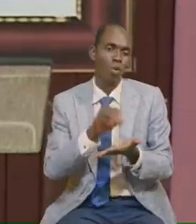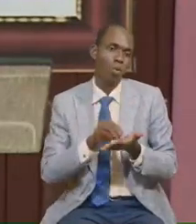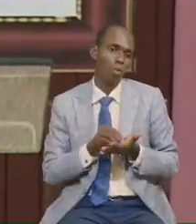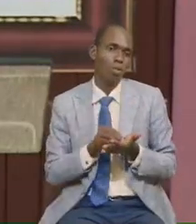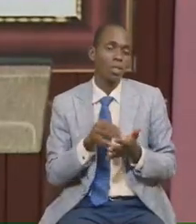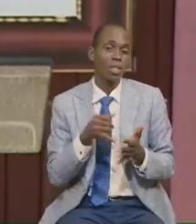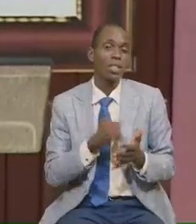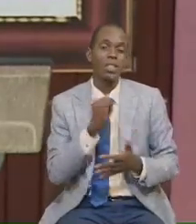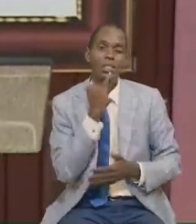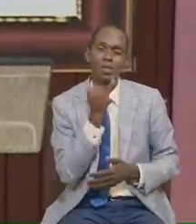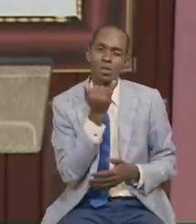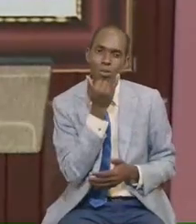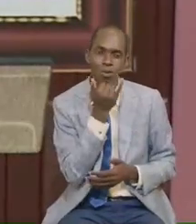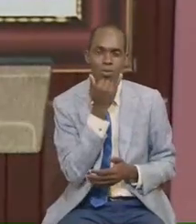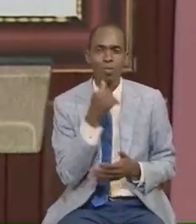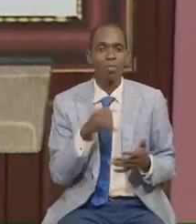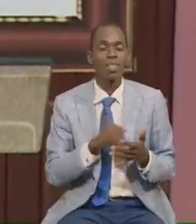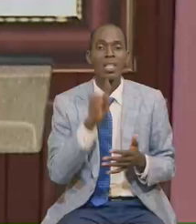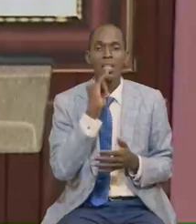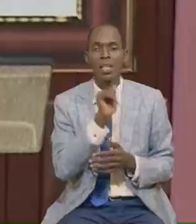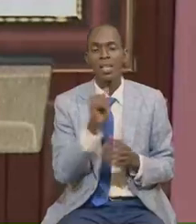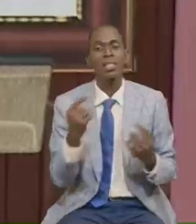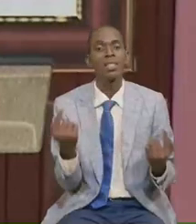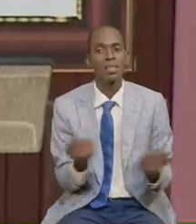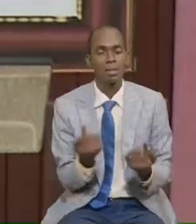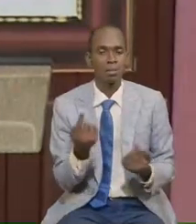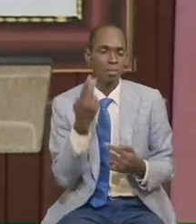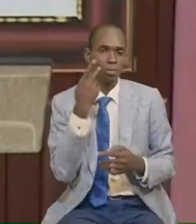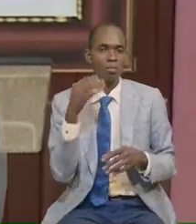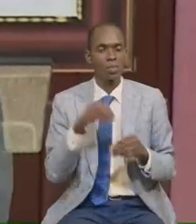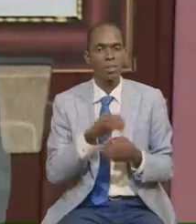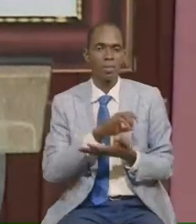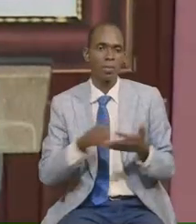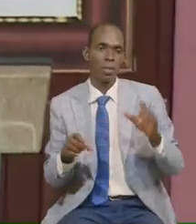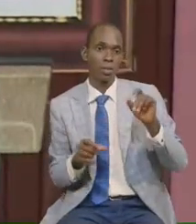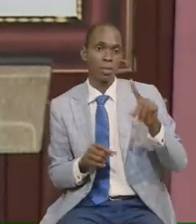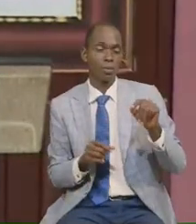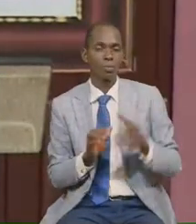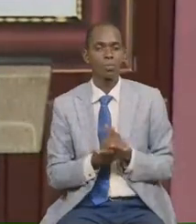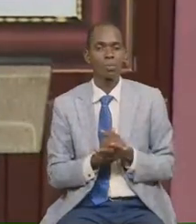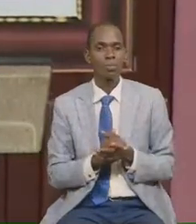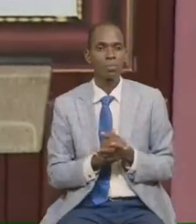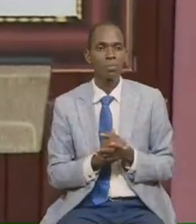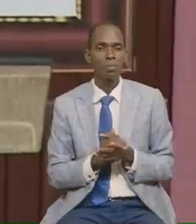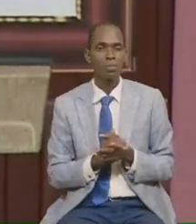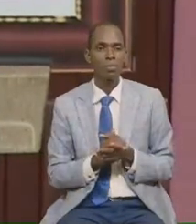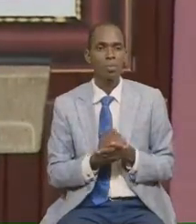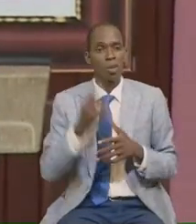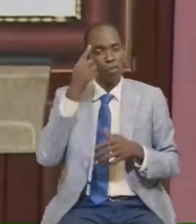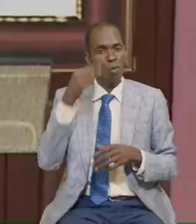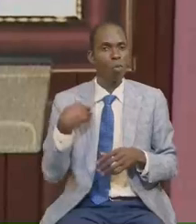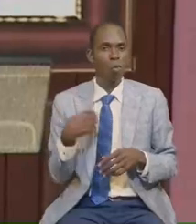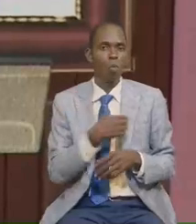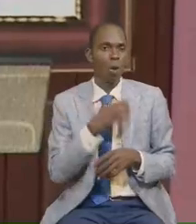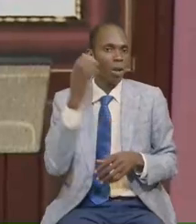c'est un péché ouais le verset 11 nous apprenons cependant qui en a parmi